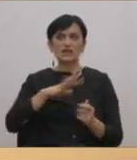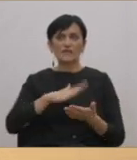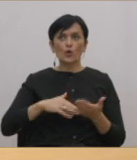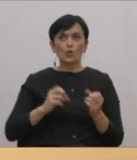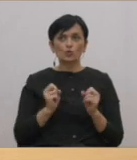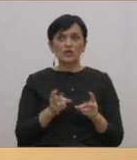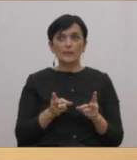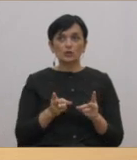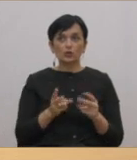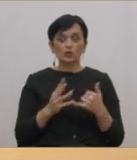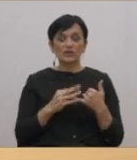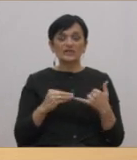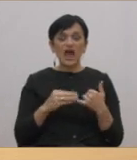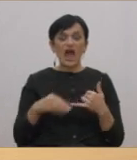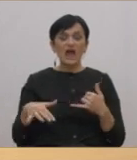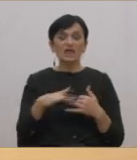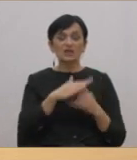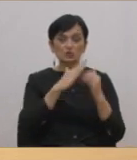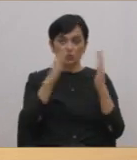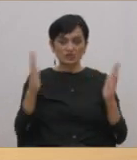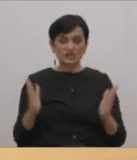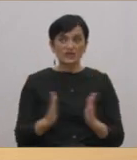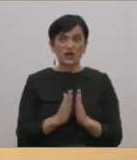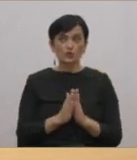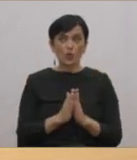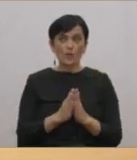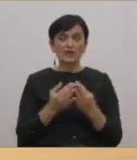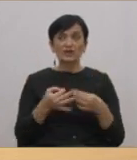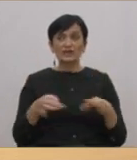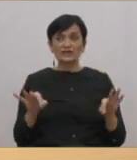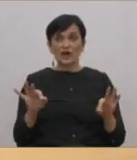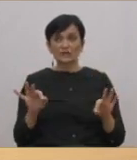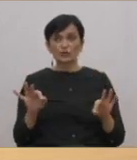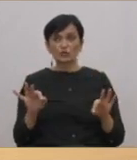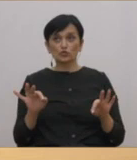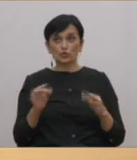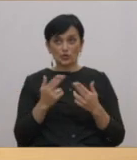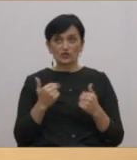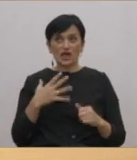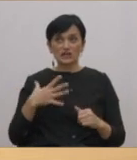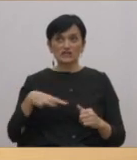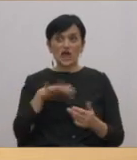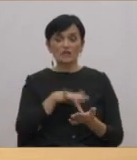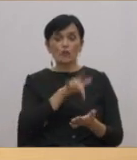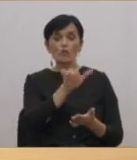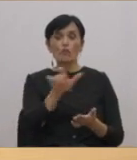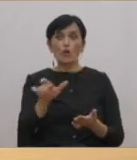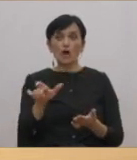უსაფრთხოების, ტერიტორიული მთლიანობის, თავისუფლების და საქართველოს